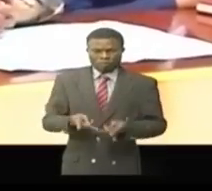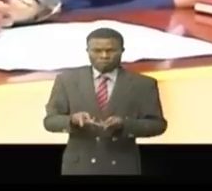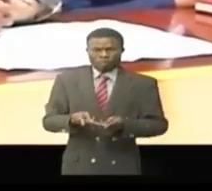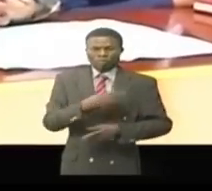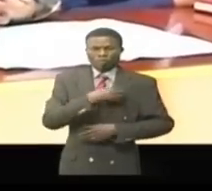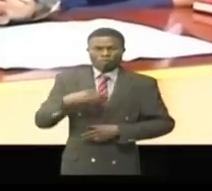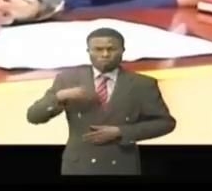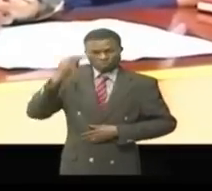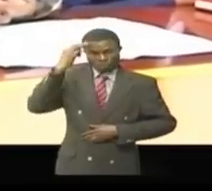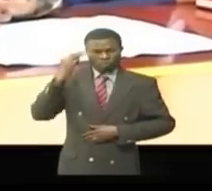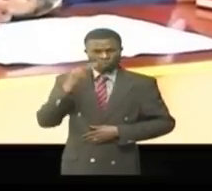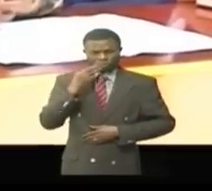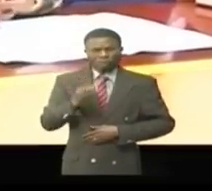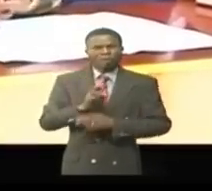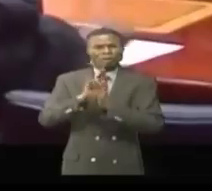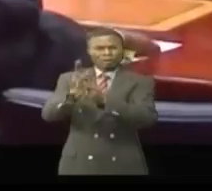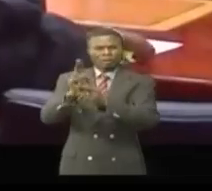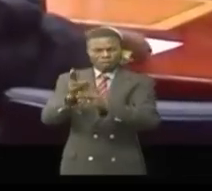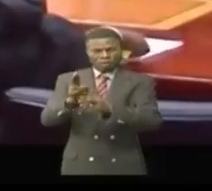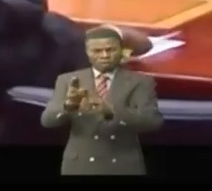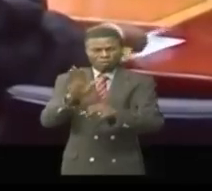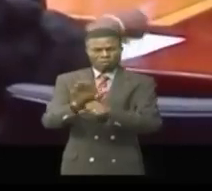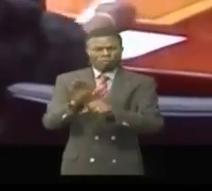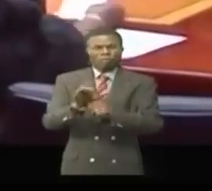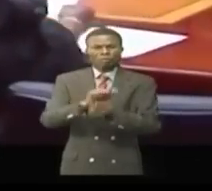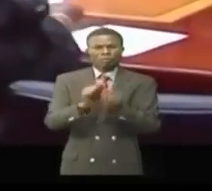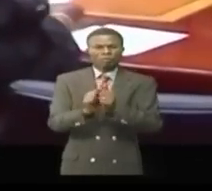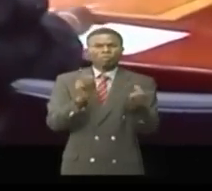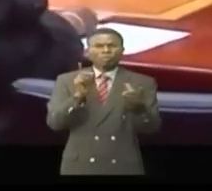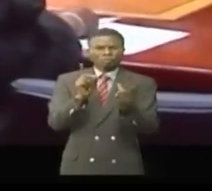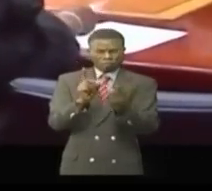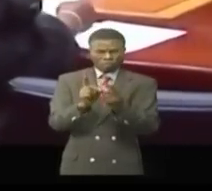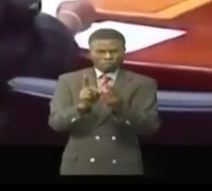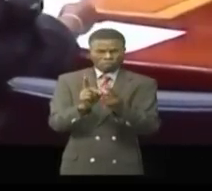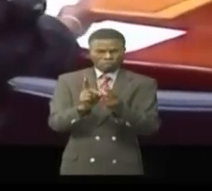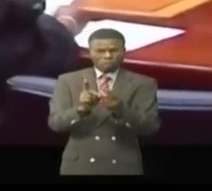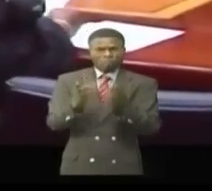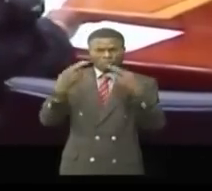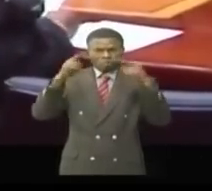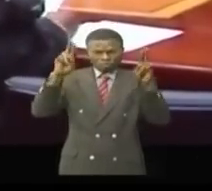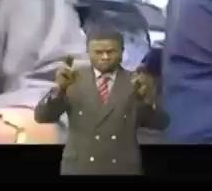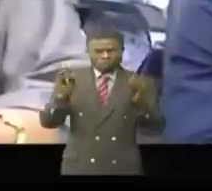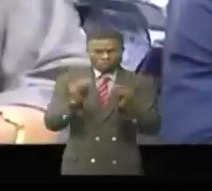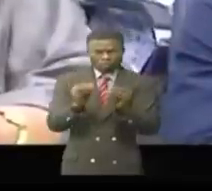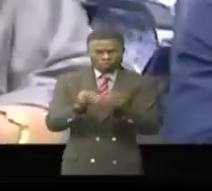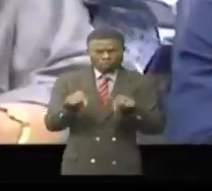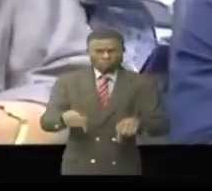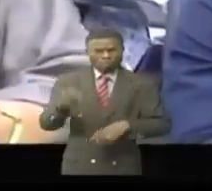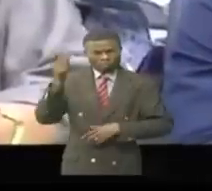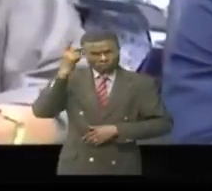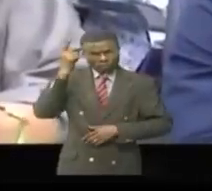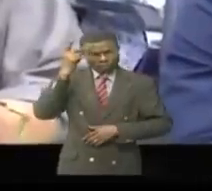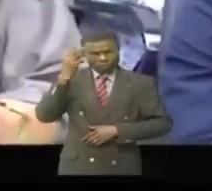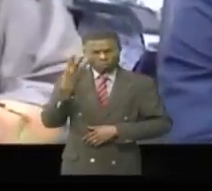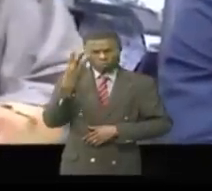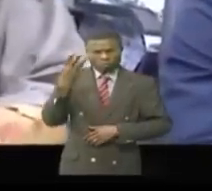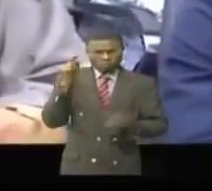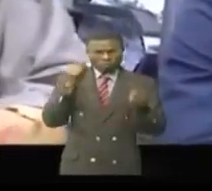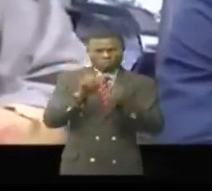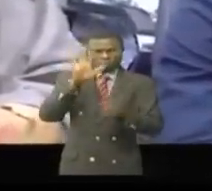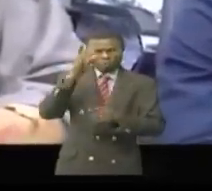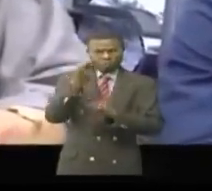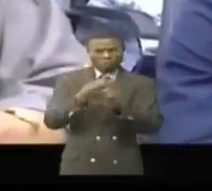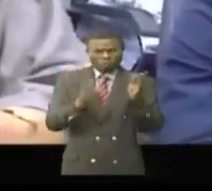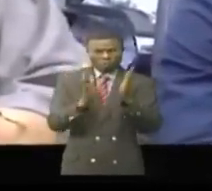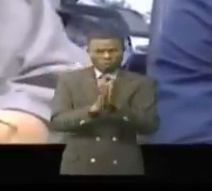de l'environnement a fait part d'énormes difficultés rencontrées pour la réussite de ces assises à Kinshasa du 3 au 5